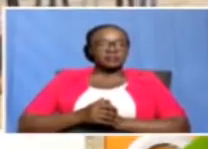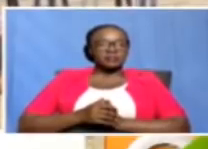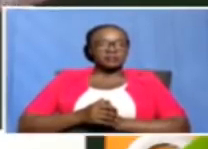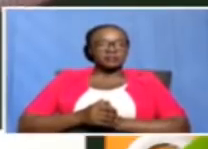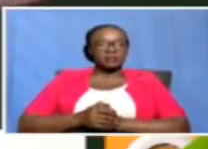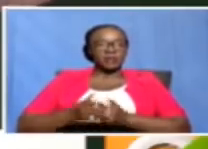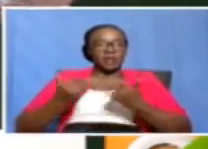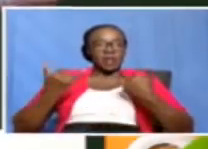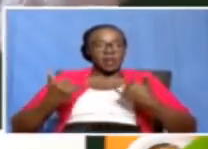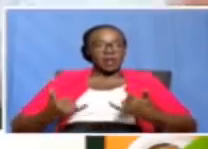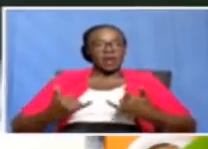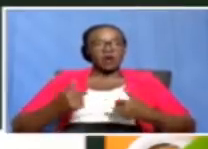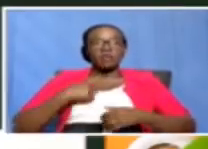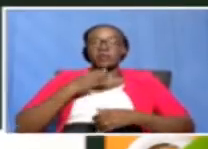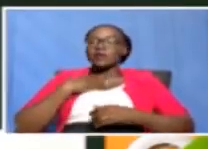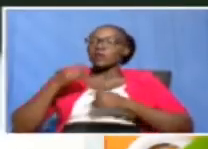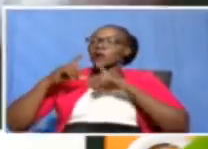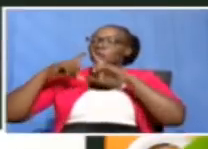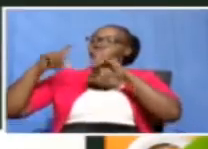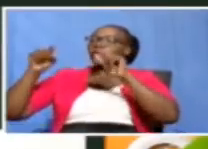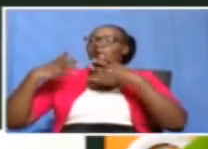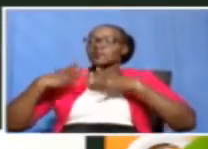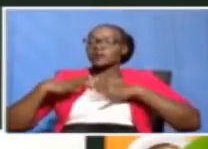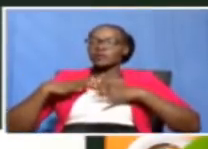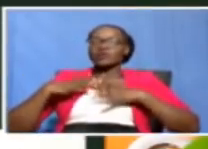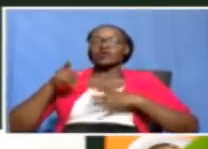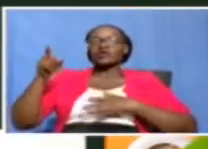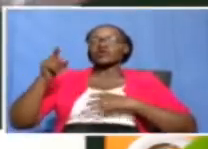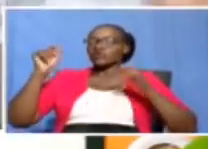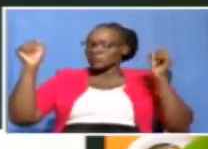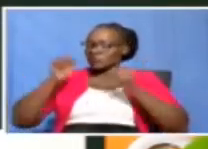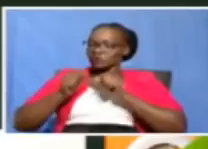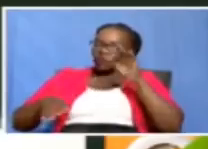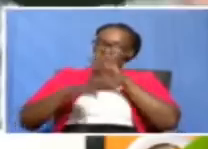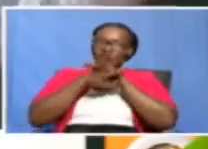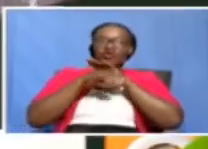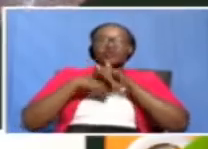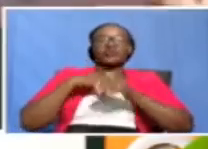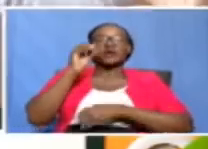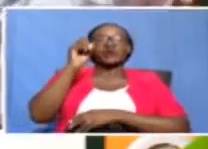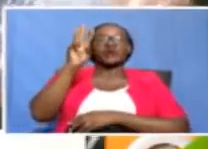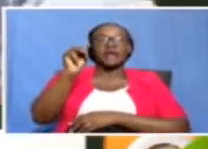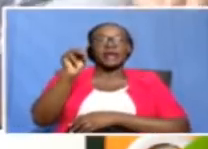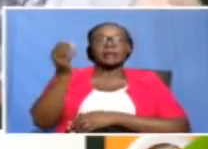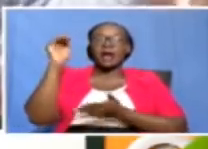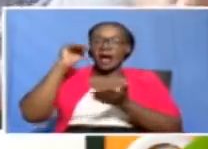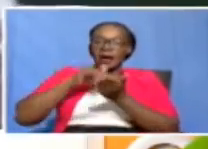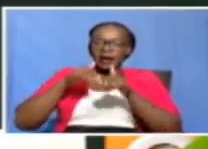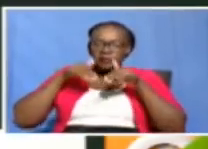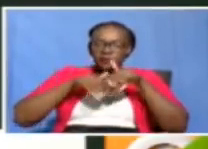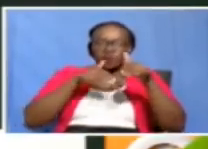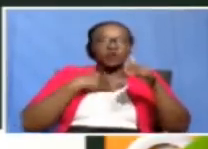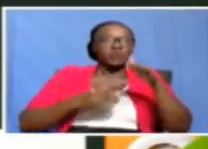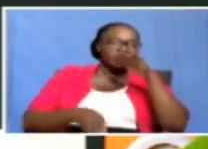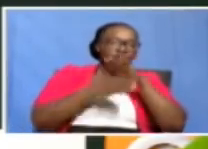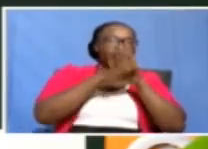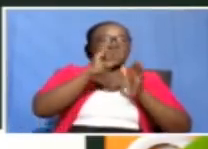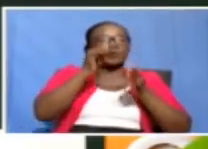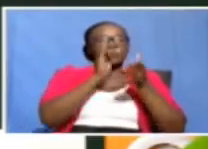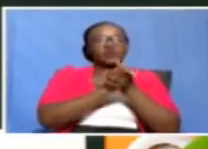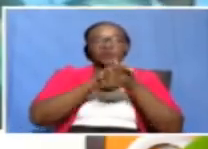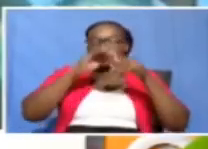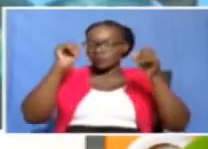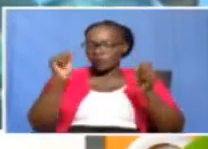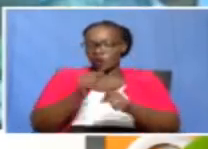Sasa wale nataka niwaambie, hamuwezi kunifukuza ODM ati mkanifuata ati mnanifukuza Jubilee.